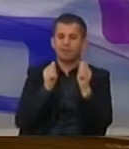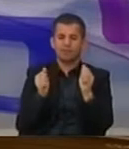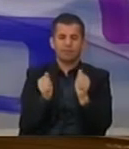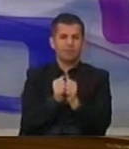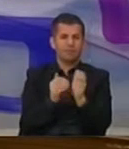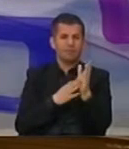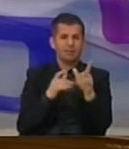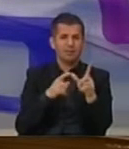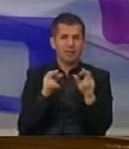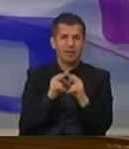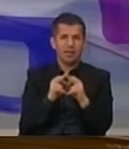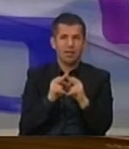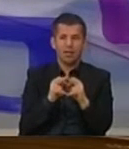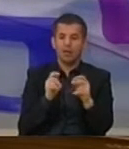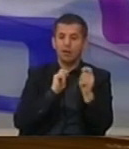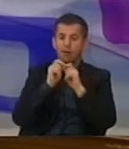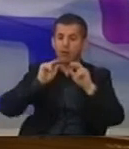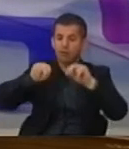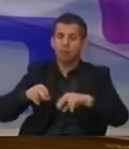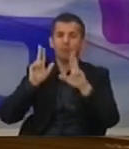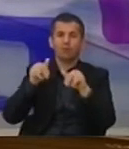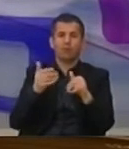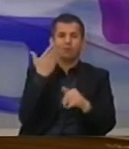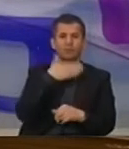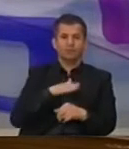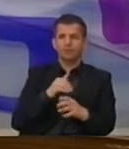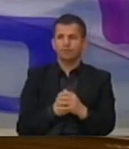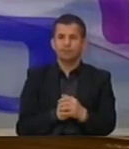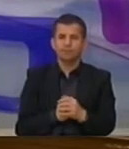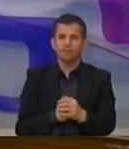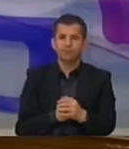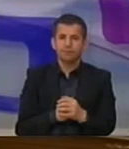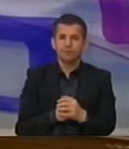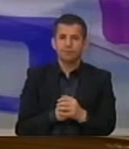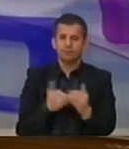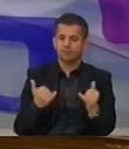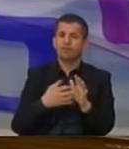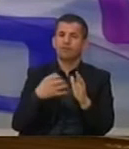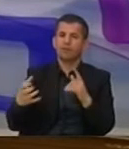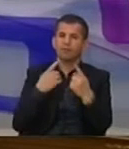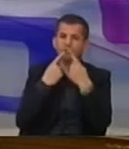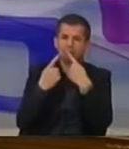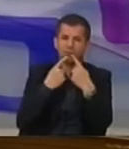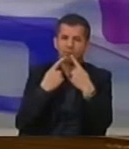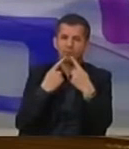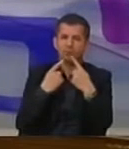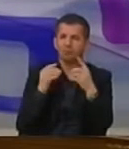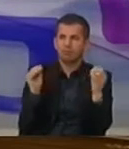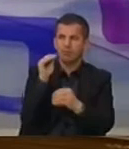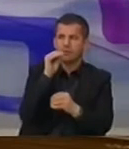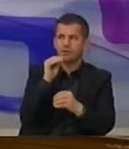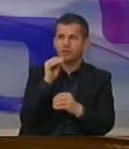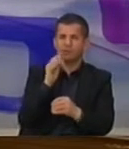stabilizim asociimit sapo ajo të jetë nënshkruar. Jemi në negociata shumë intenzive në kuadër